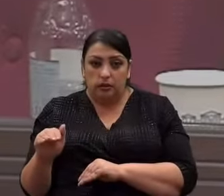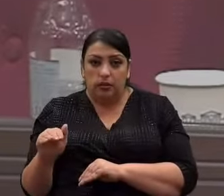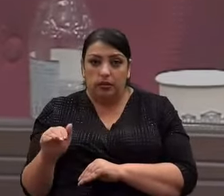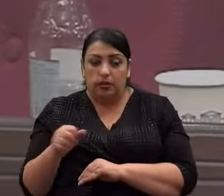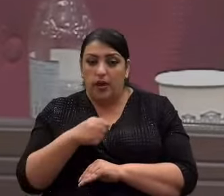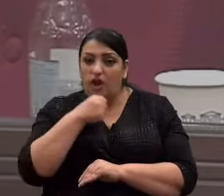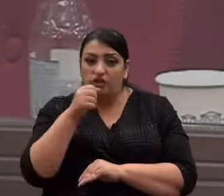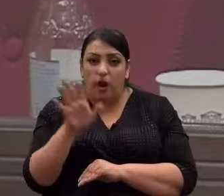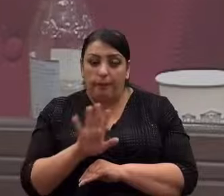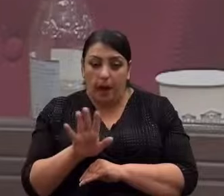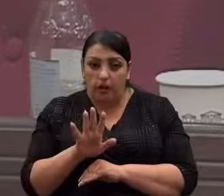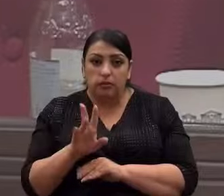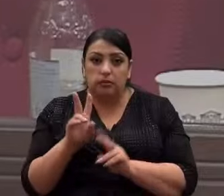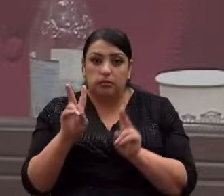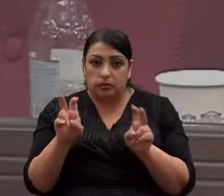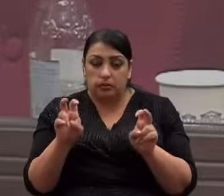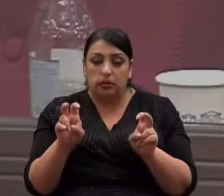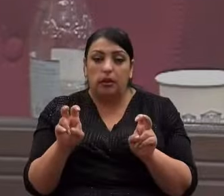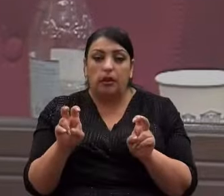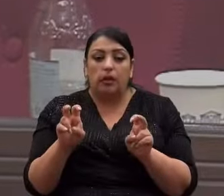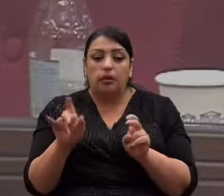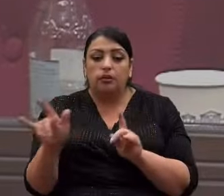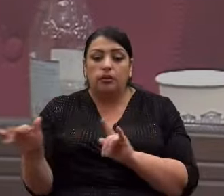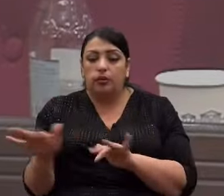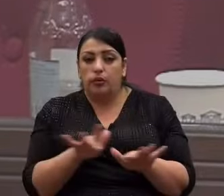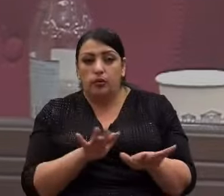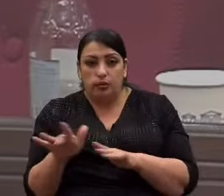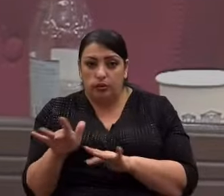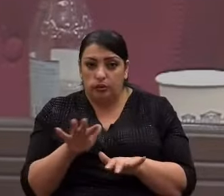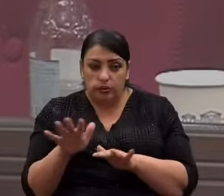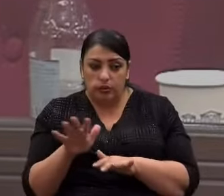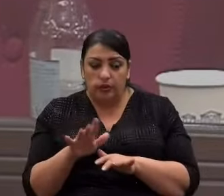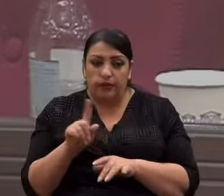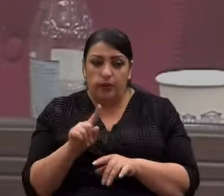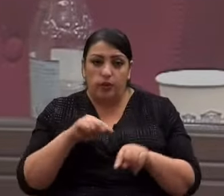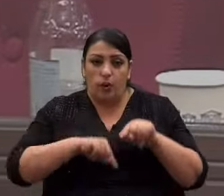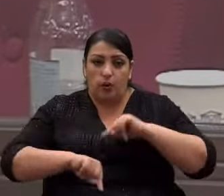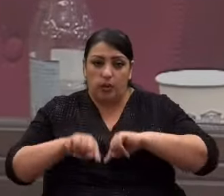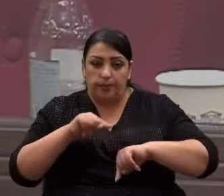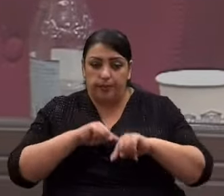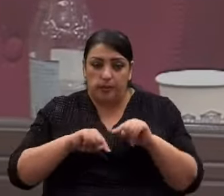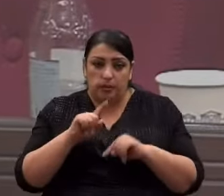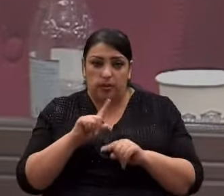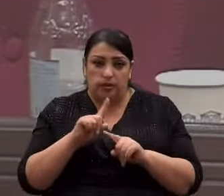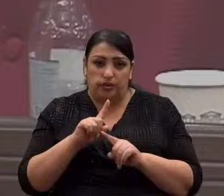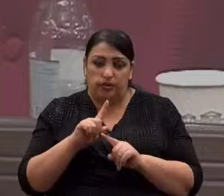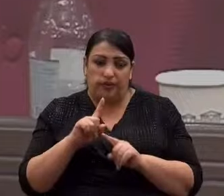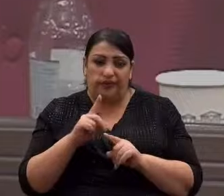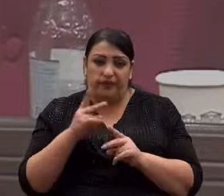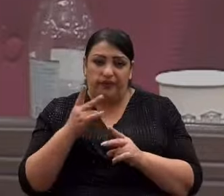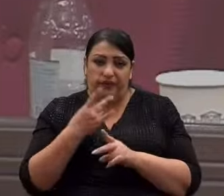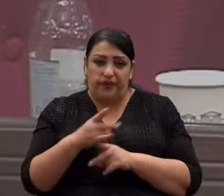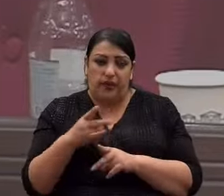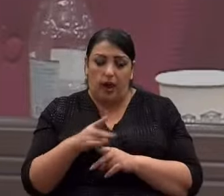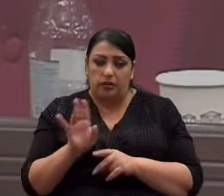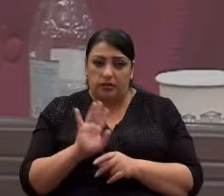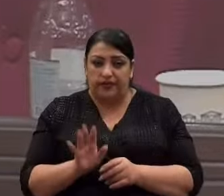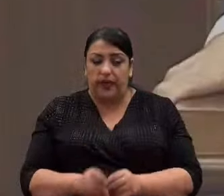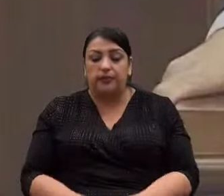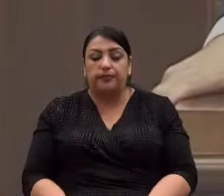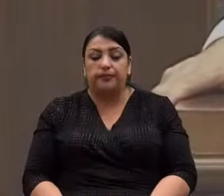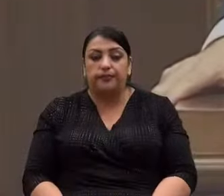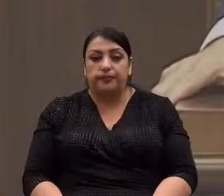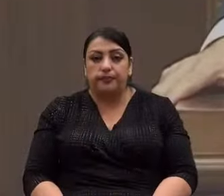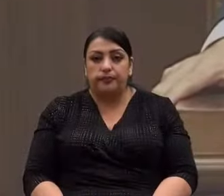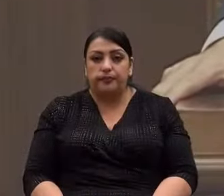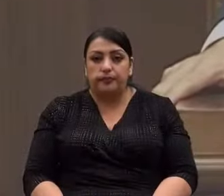իրականացվող գործողությունների արդյունքում անչափահասները հոգեբանական տրավմա չտան։ Շնորհակալություն։ Շնորհակալություն, պարոն